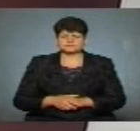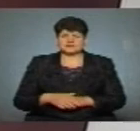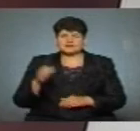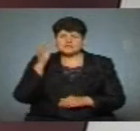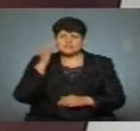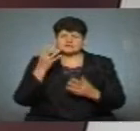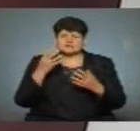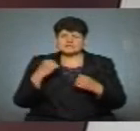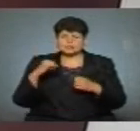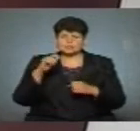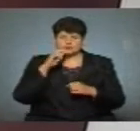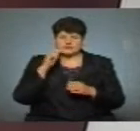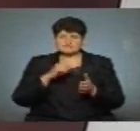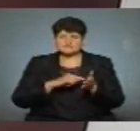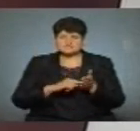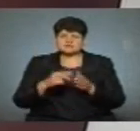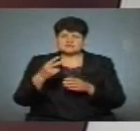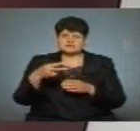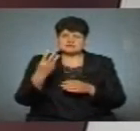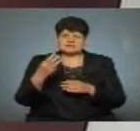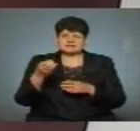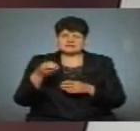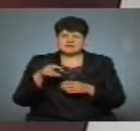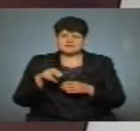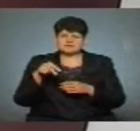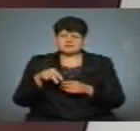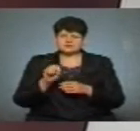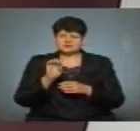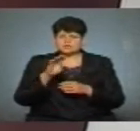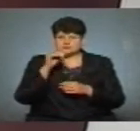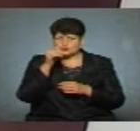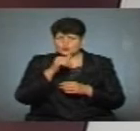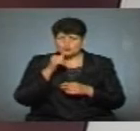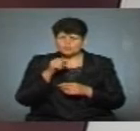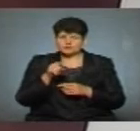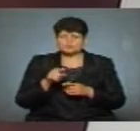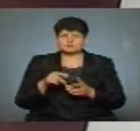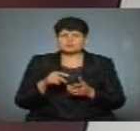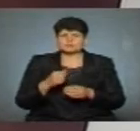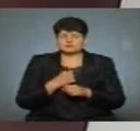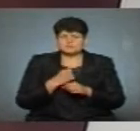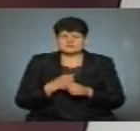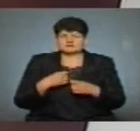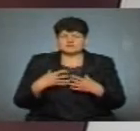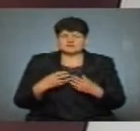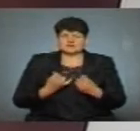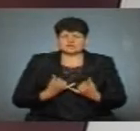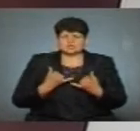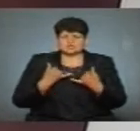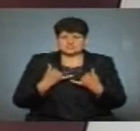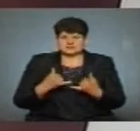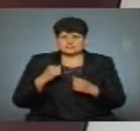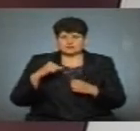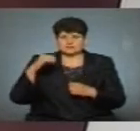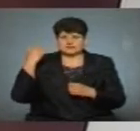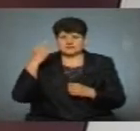Нагадаю, День Героїв в Україні відзначають 23 травня із 2014 року. Його встановили на честь вояків ОУН УПА, Героїв Небесної